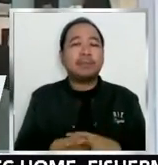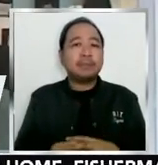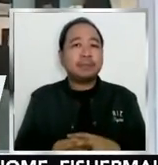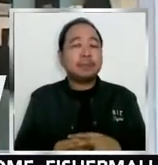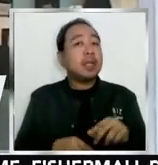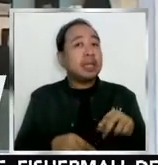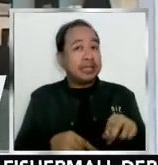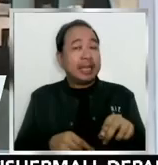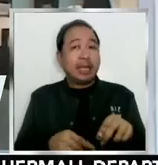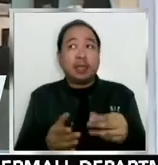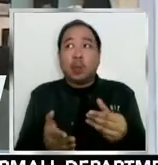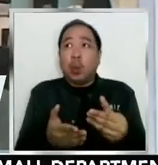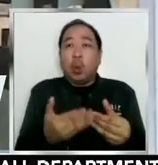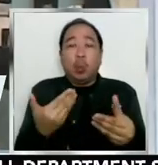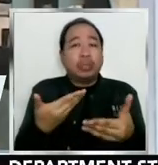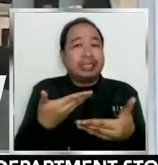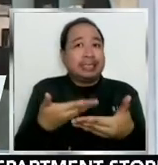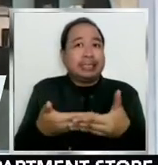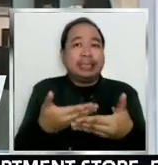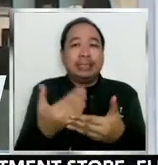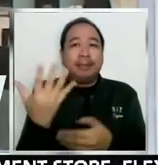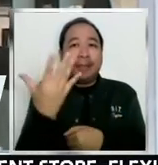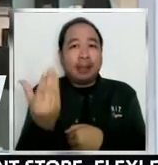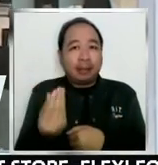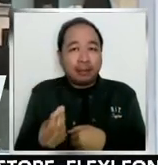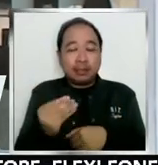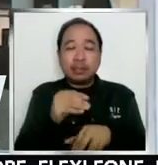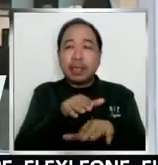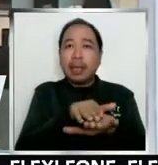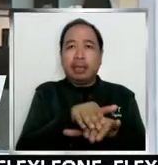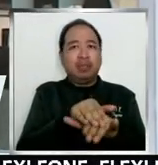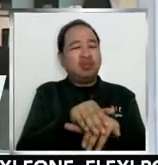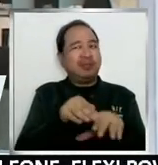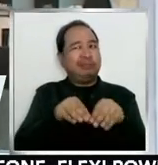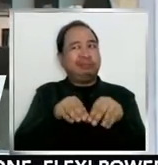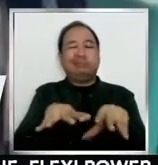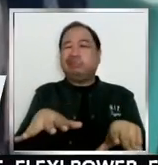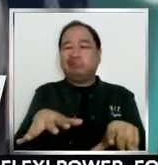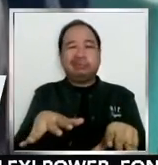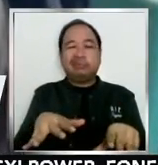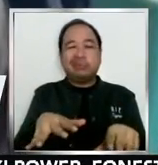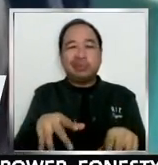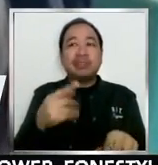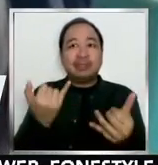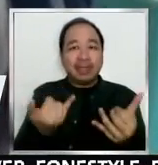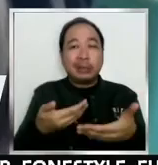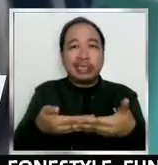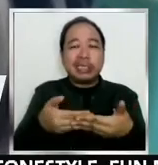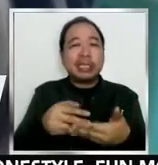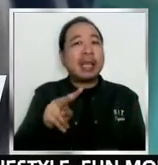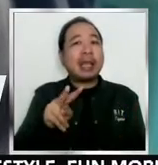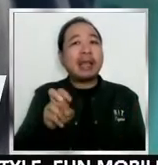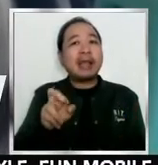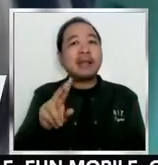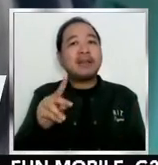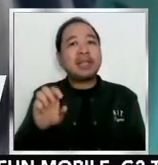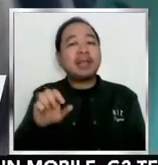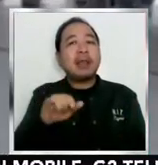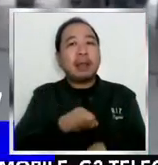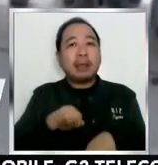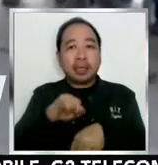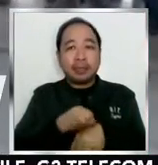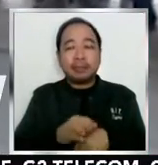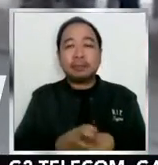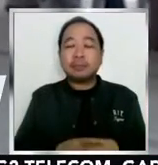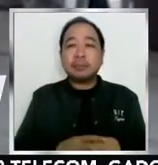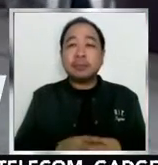Mindoro, kalat na talaga siya. And it's really there, very near Verde Island already. Matapos makausap ang lokal na pamahalaan ng Pola